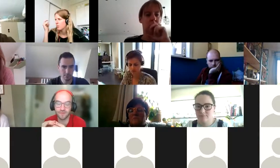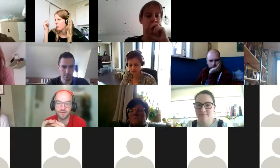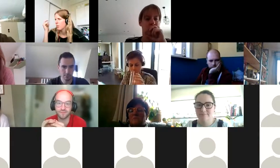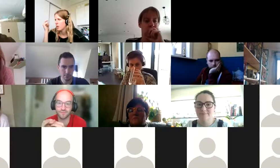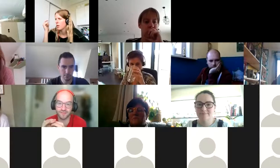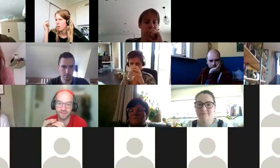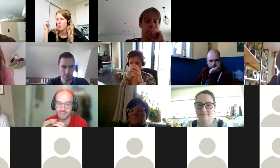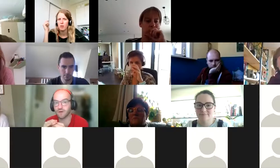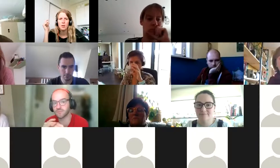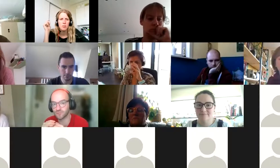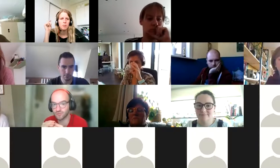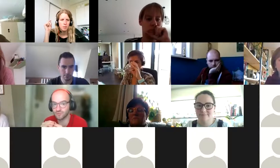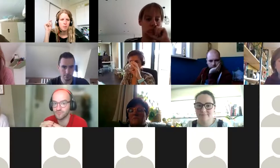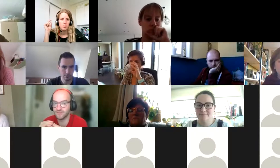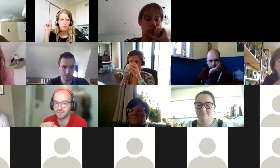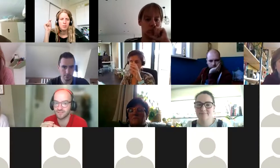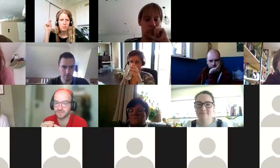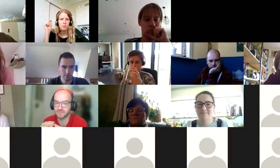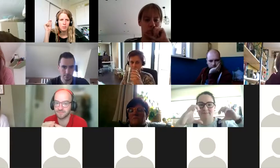waardevol voor naar nieuwe animatoren toe.